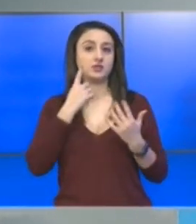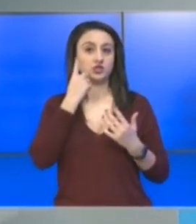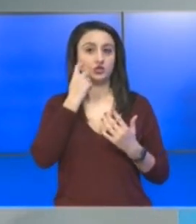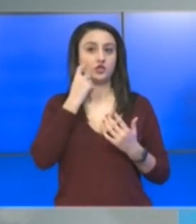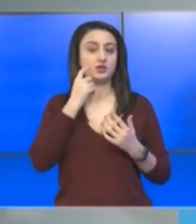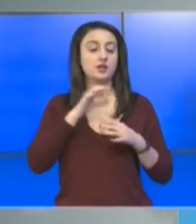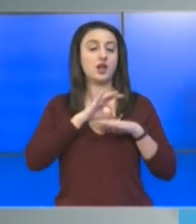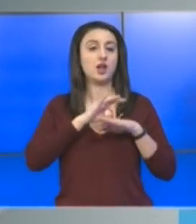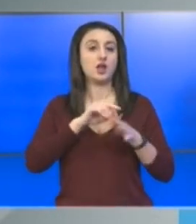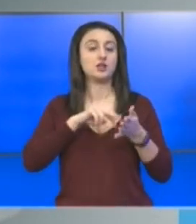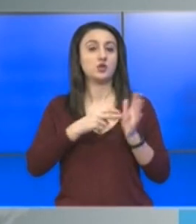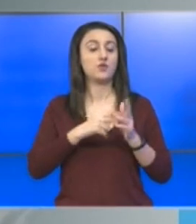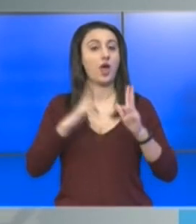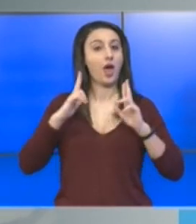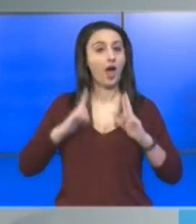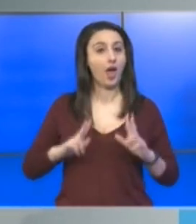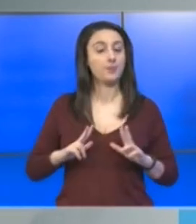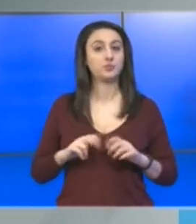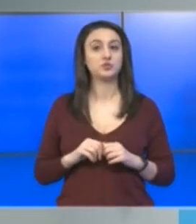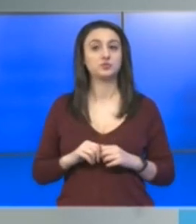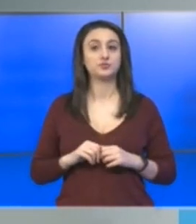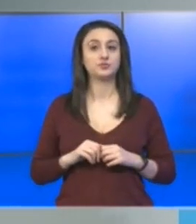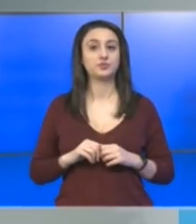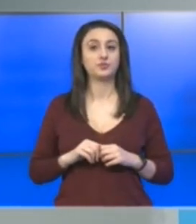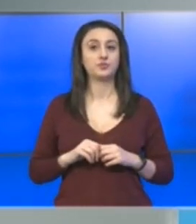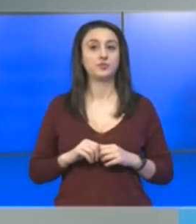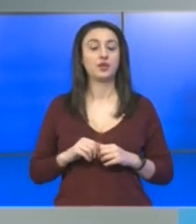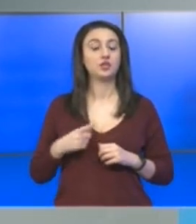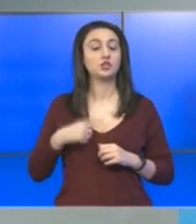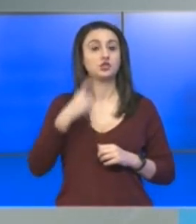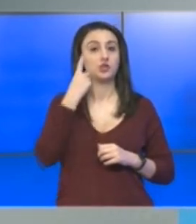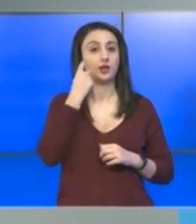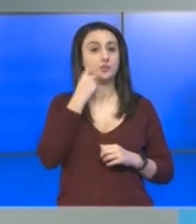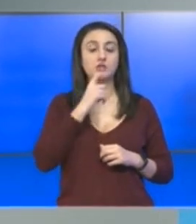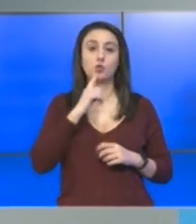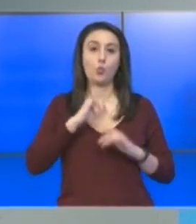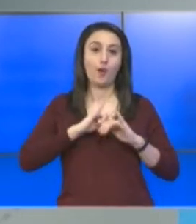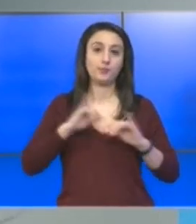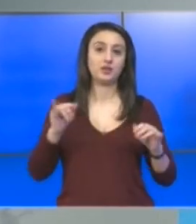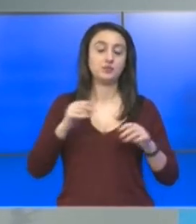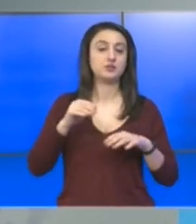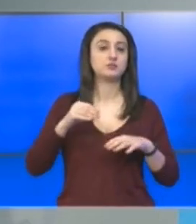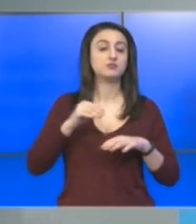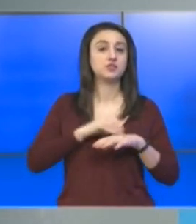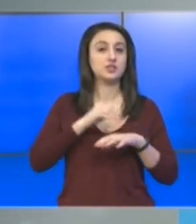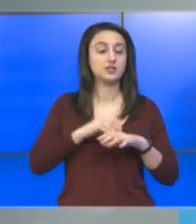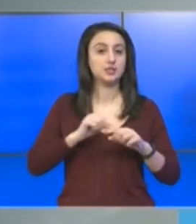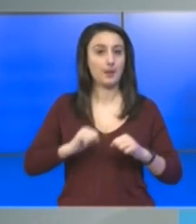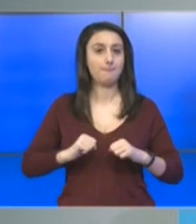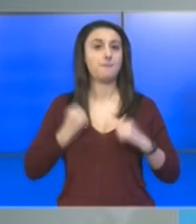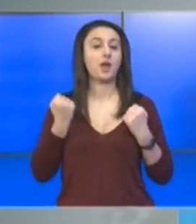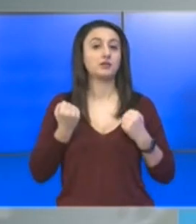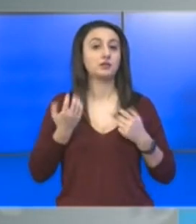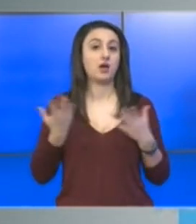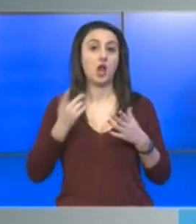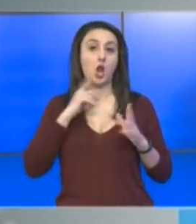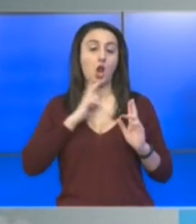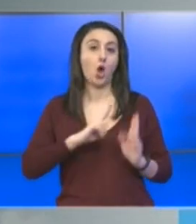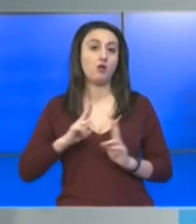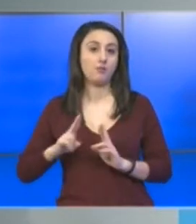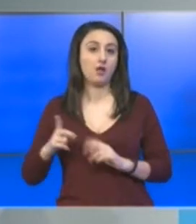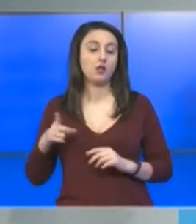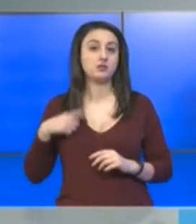să gestioneze cu mult calm, cu multă delicatețe, să încercăm să nu amplificăm starea de panică care probabil în mod firesc